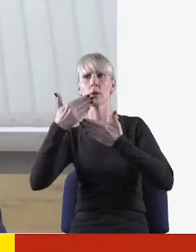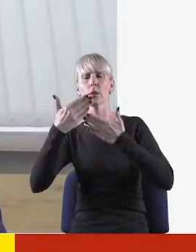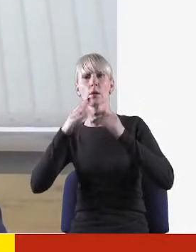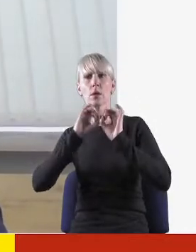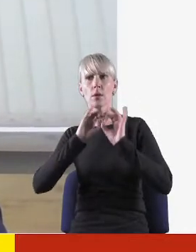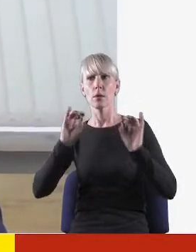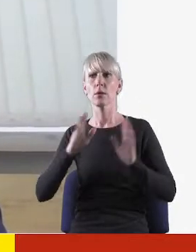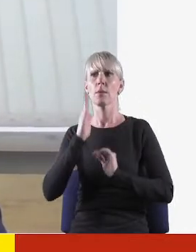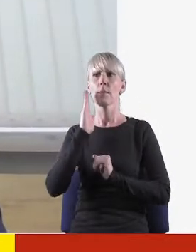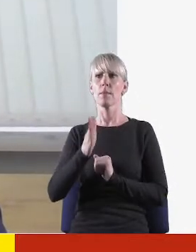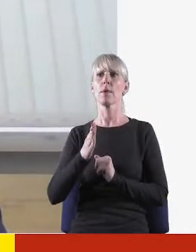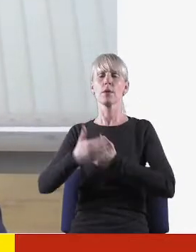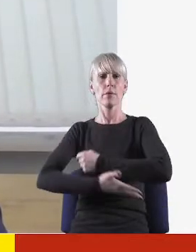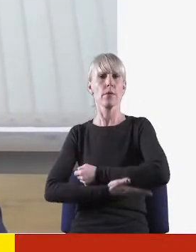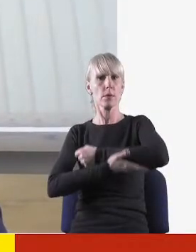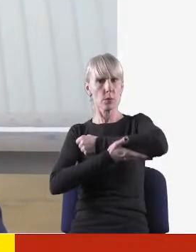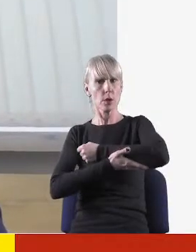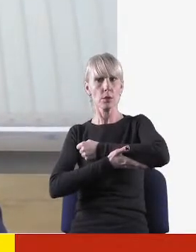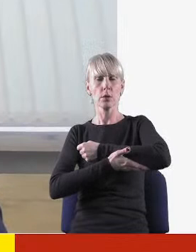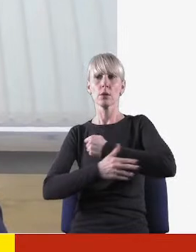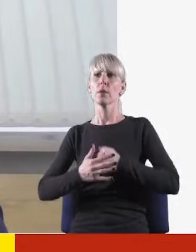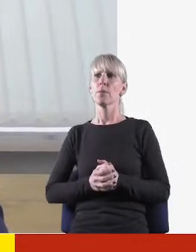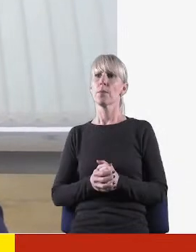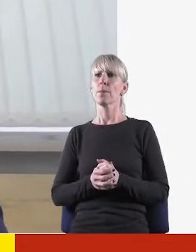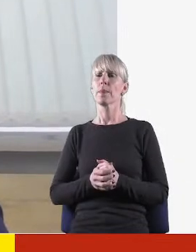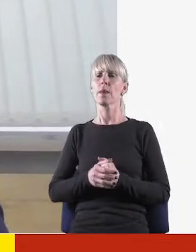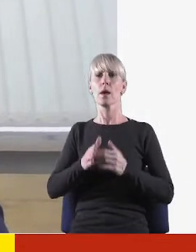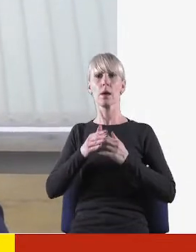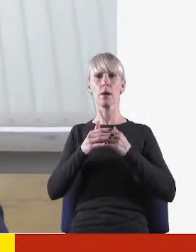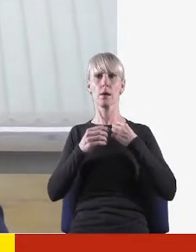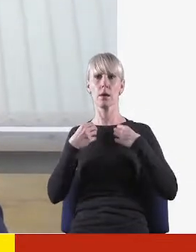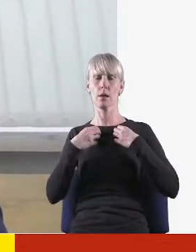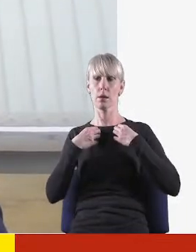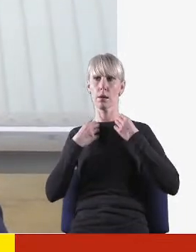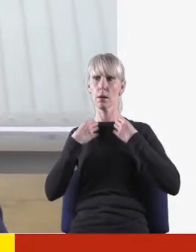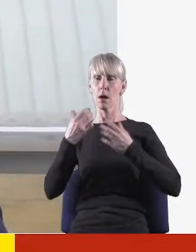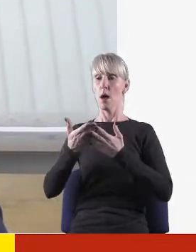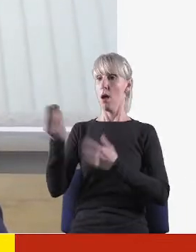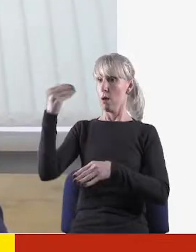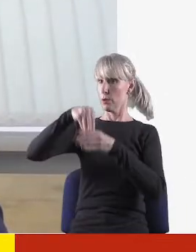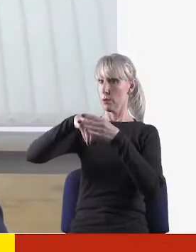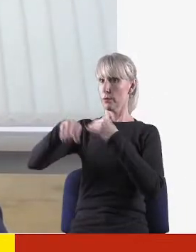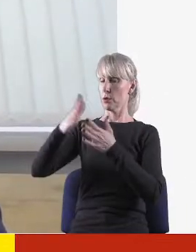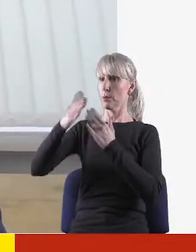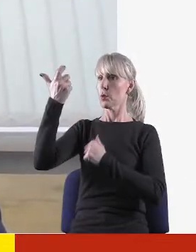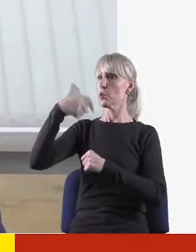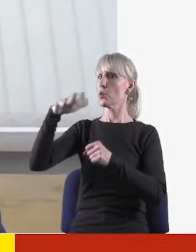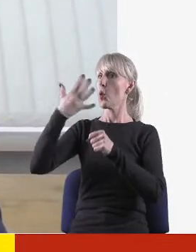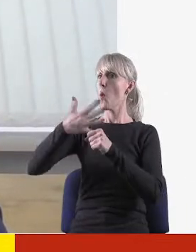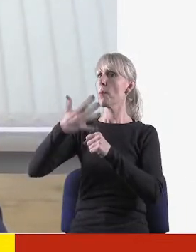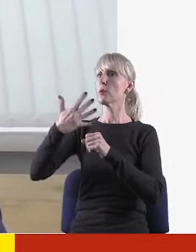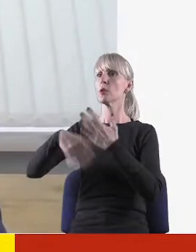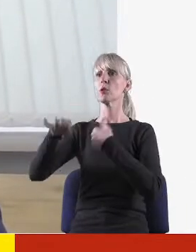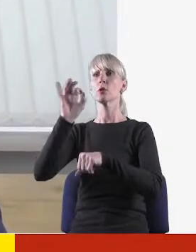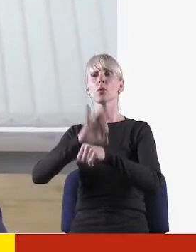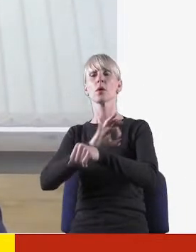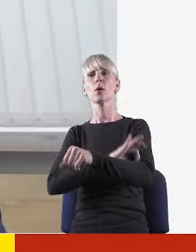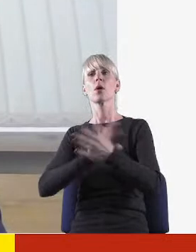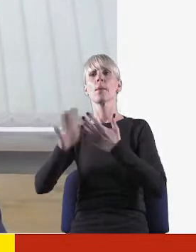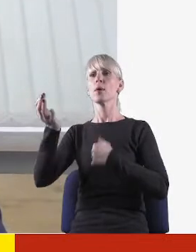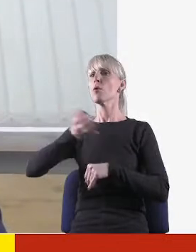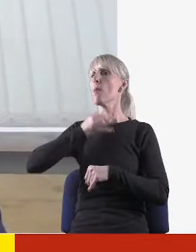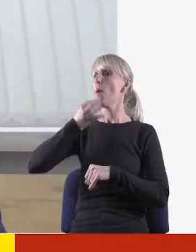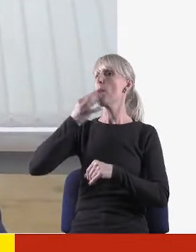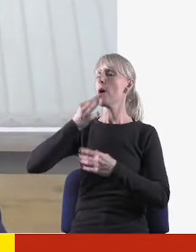taką komunikację wesprzeć. No i jak powiedziałem, do tego jeszcze program tych 150 kilometrów poprawy tych